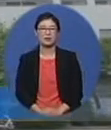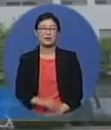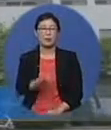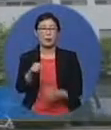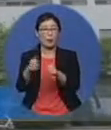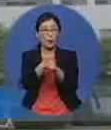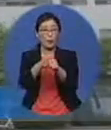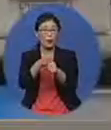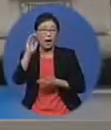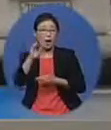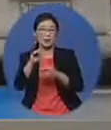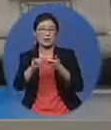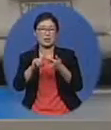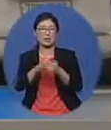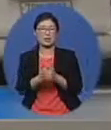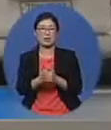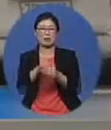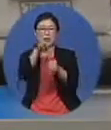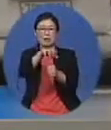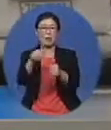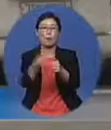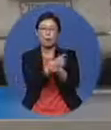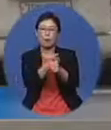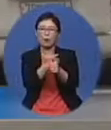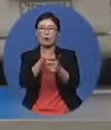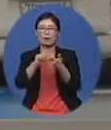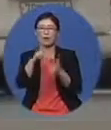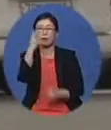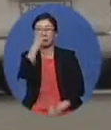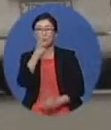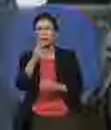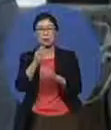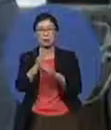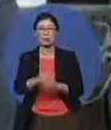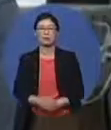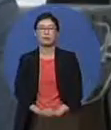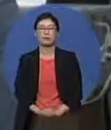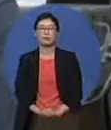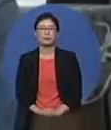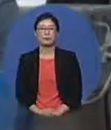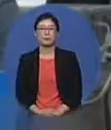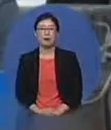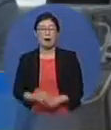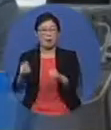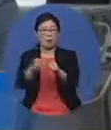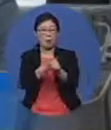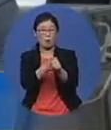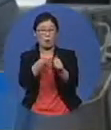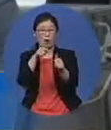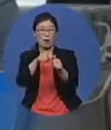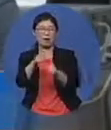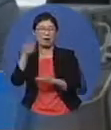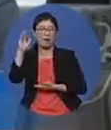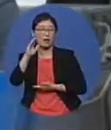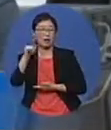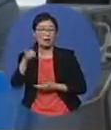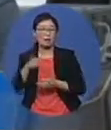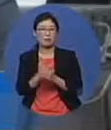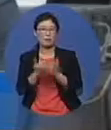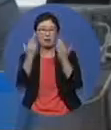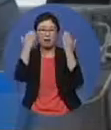대해 감금과 폭행 등의 혐의로 조사를 진행하고 있다고 밝혔습니다. 이 가해 학생들이 그 학교에서 그